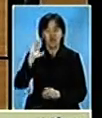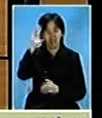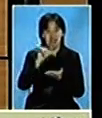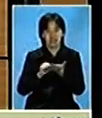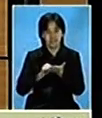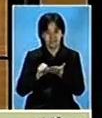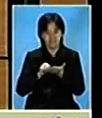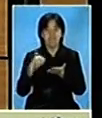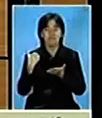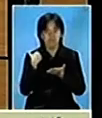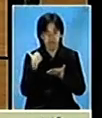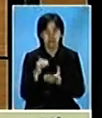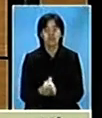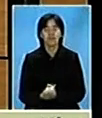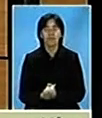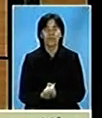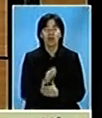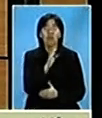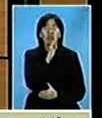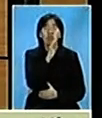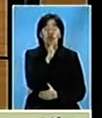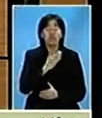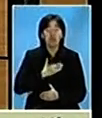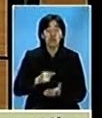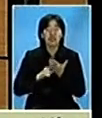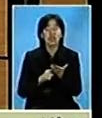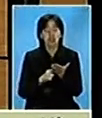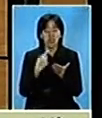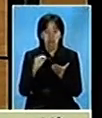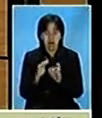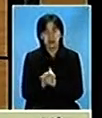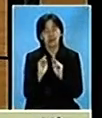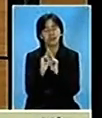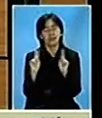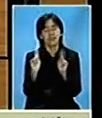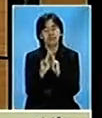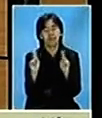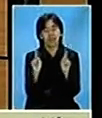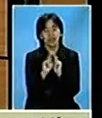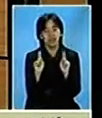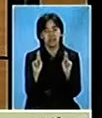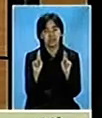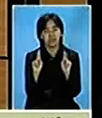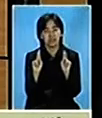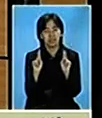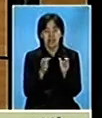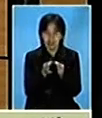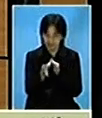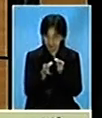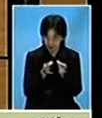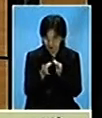ครับถ้าหากว่าเป็นเรื่องที่กรรมธิการสามารถที่จะชี้แจ